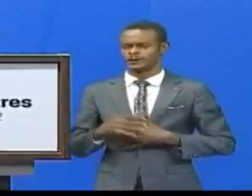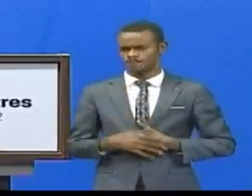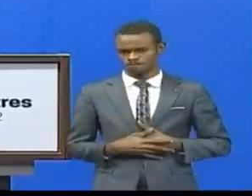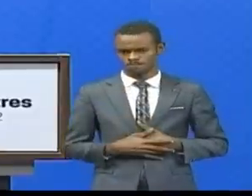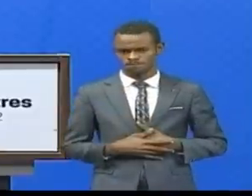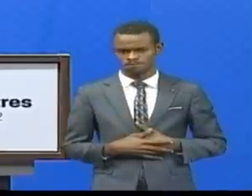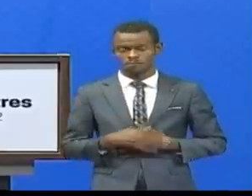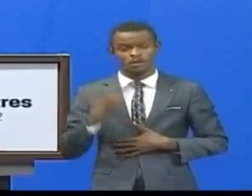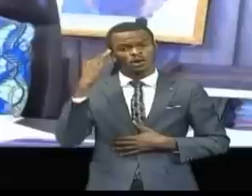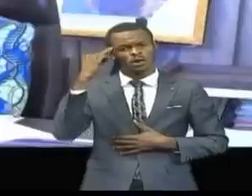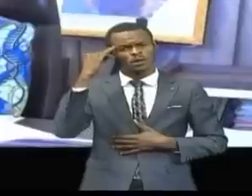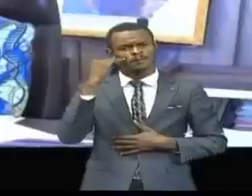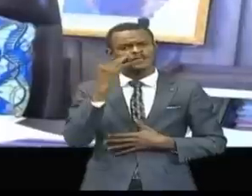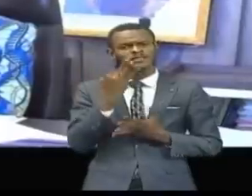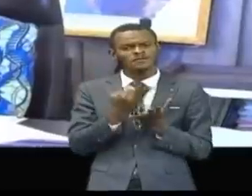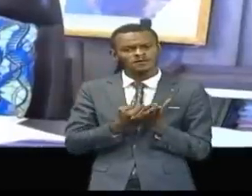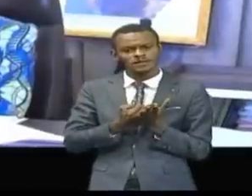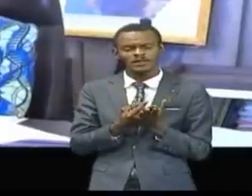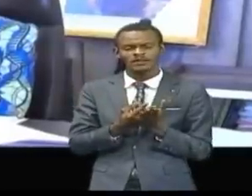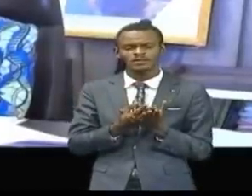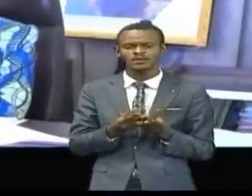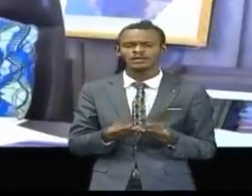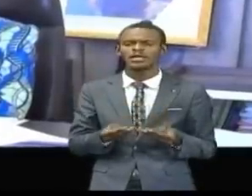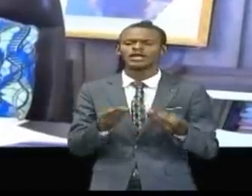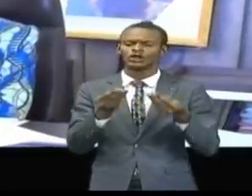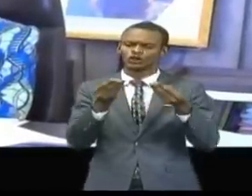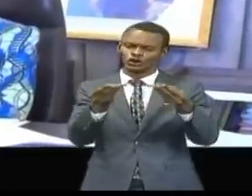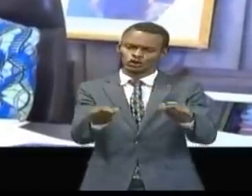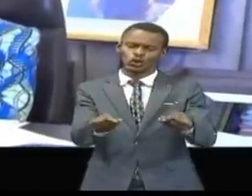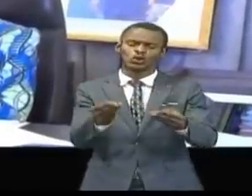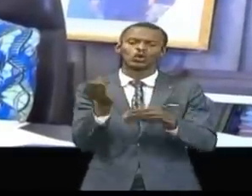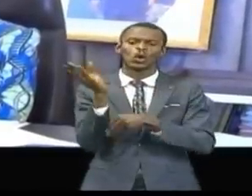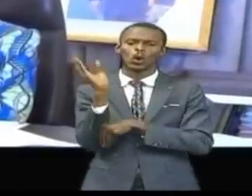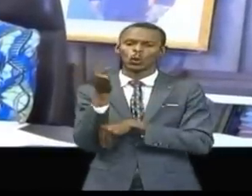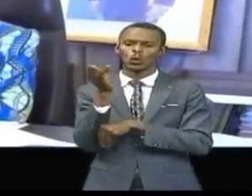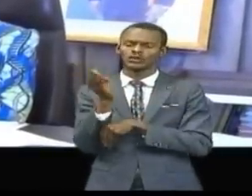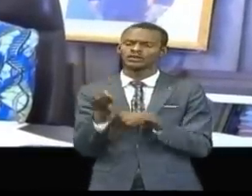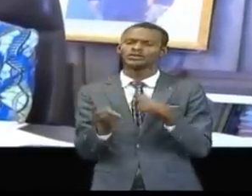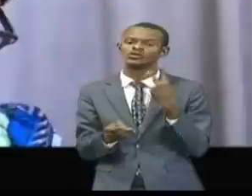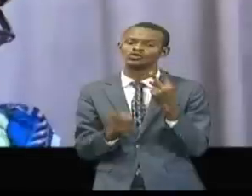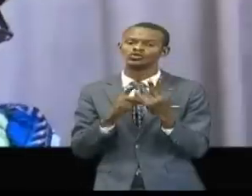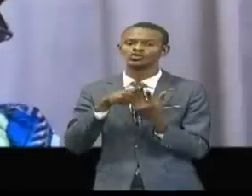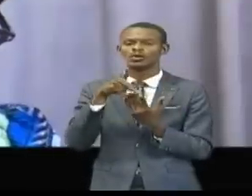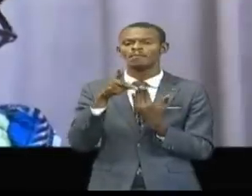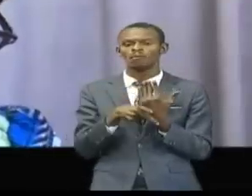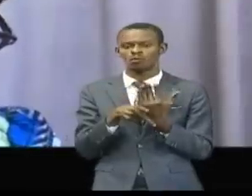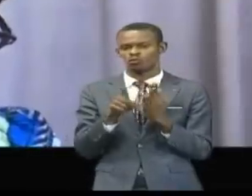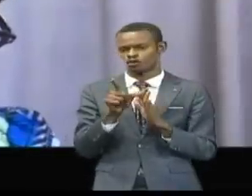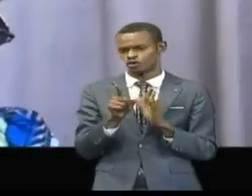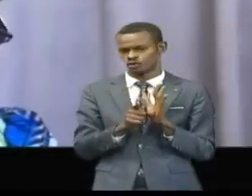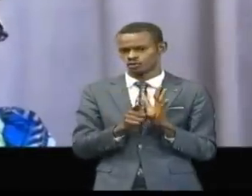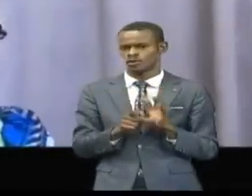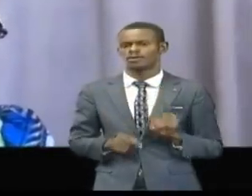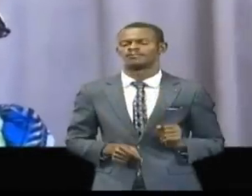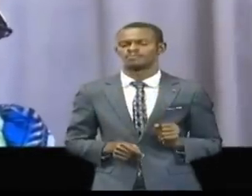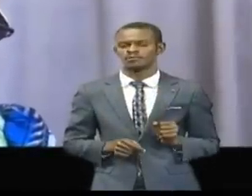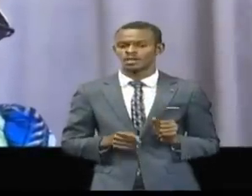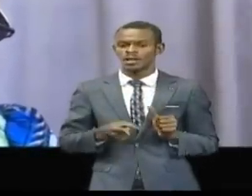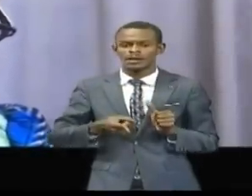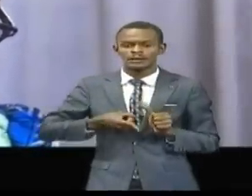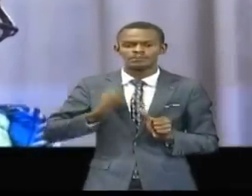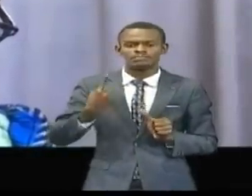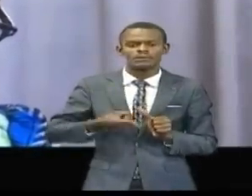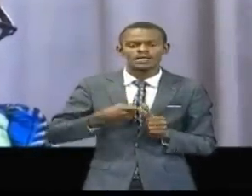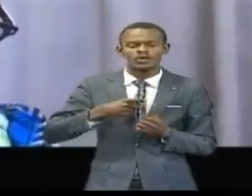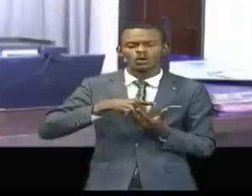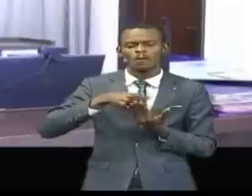a soumis au Conseil deux projets de loi pour examen et approbation. En premier lieu, il a présenté le